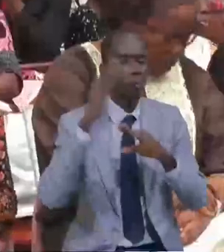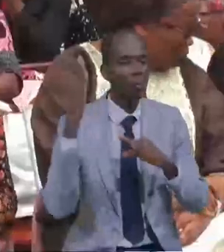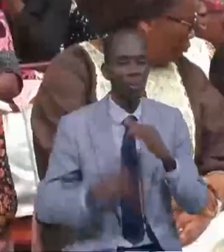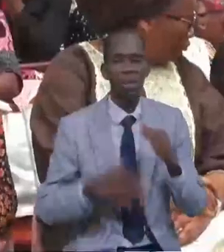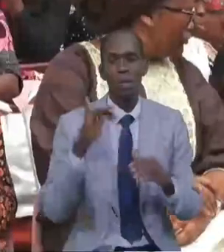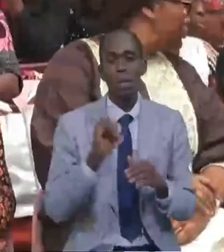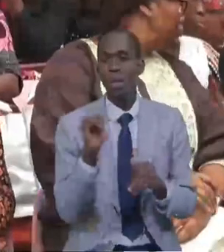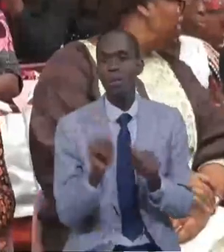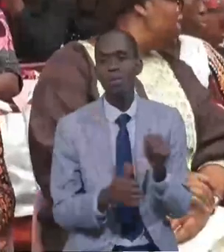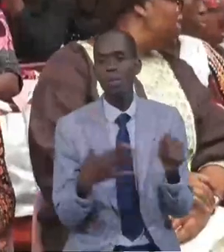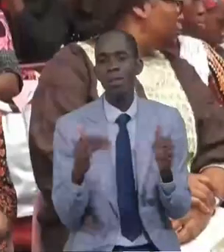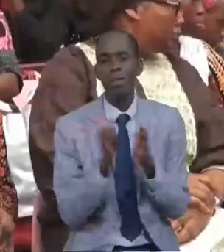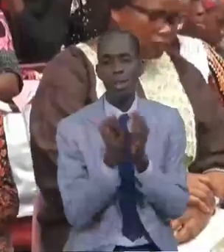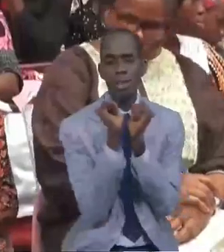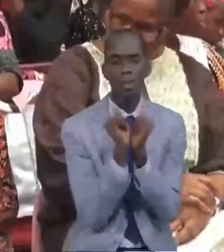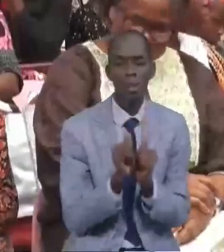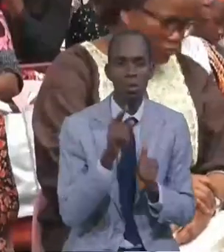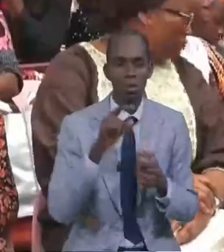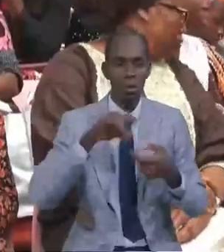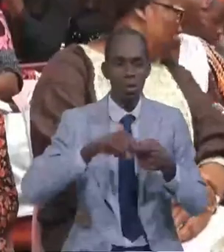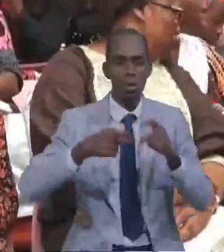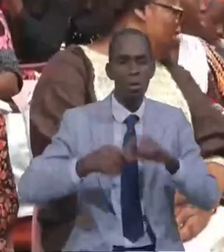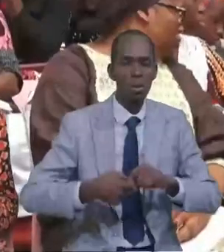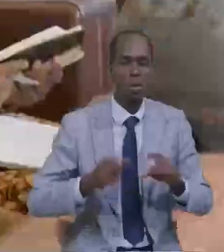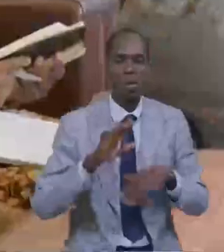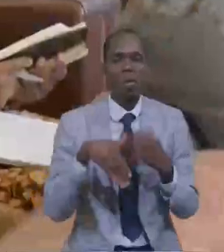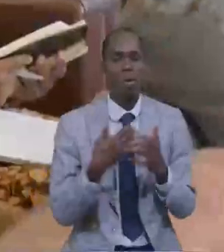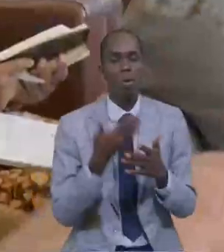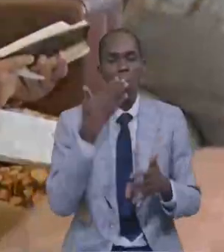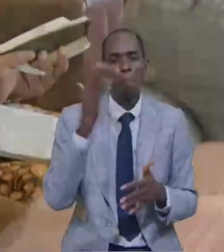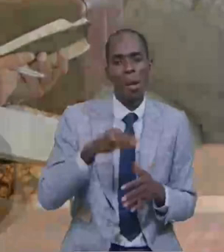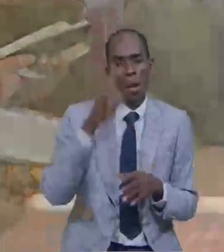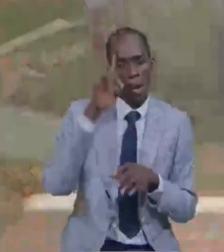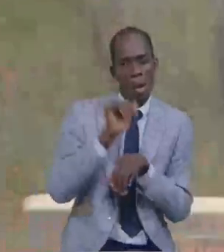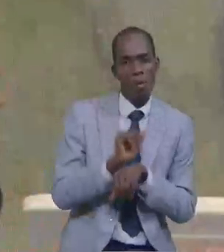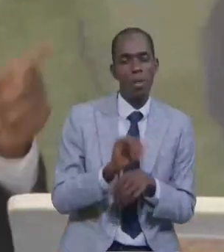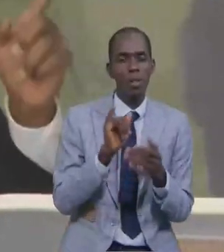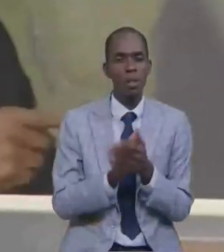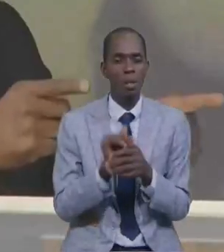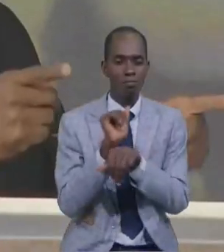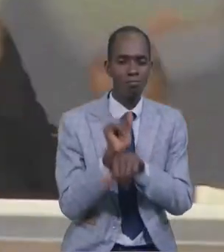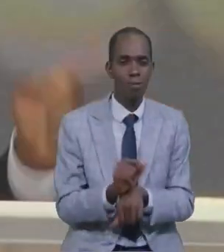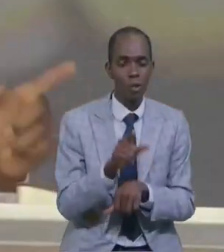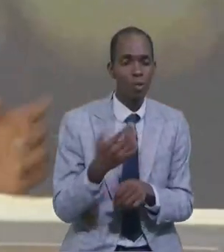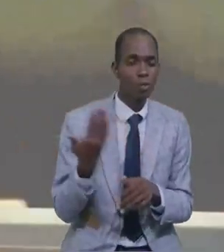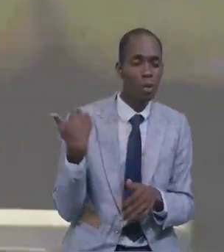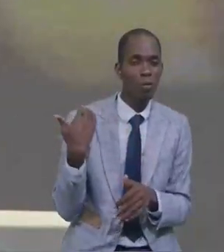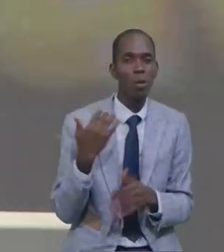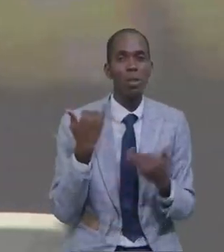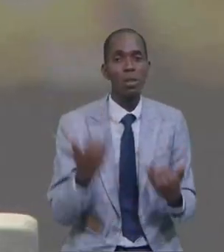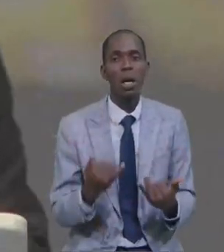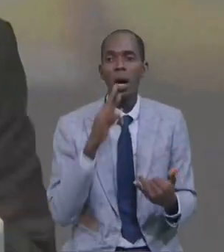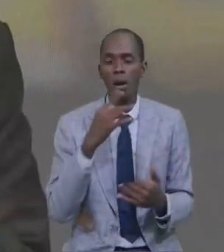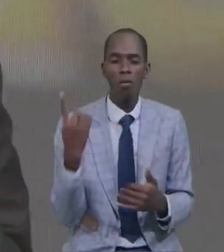liaient, elles sont maintenant ôtées, ces habitudes. Parce que le salut veut dire la vie sortie des